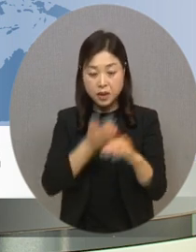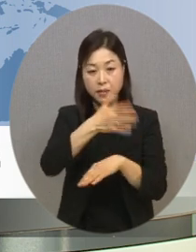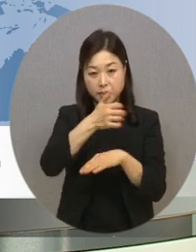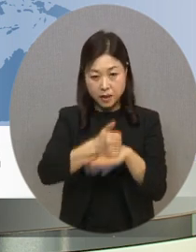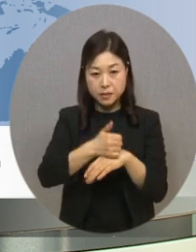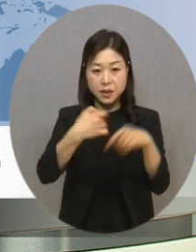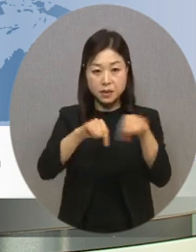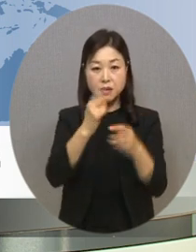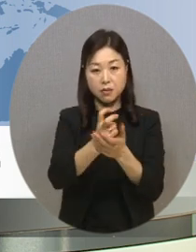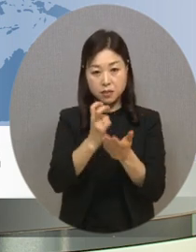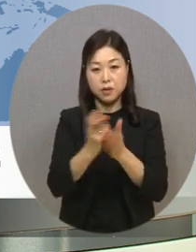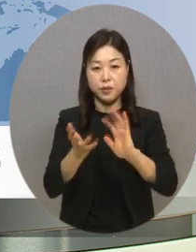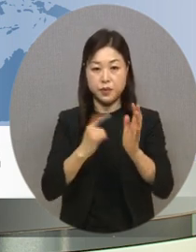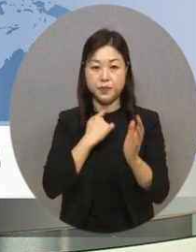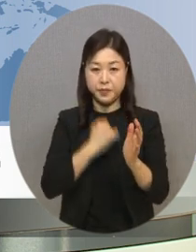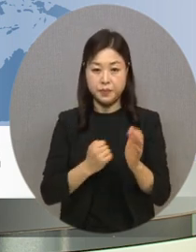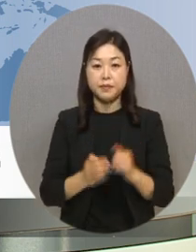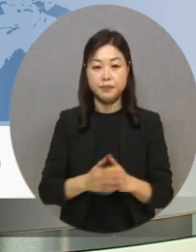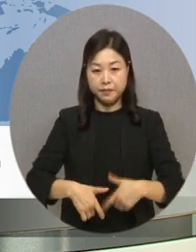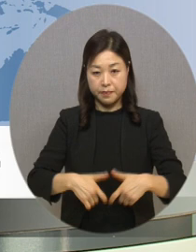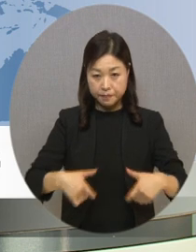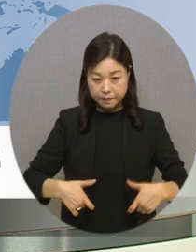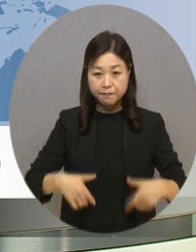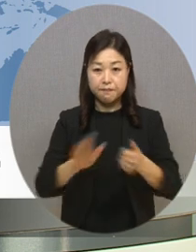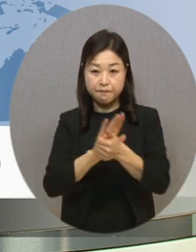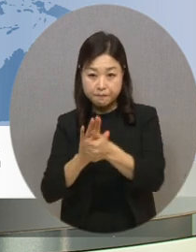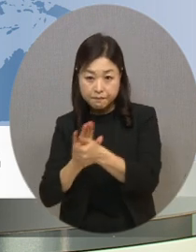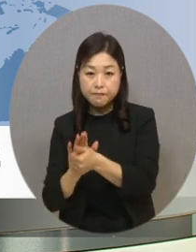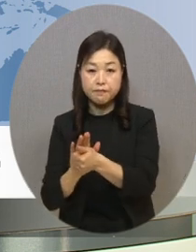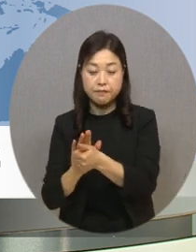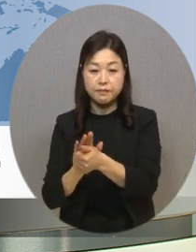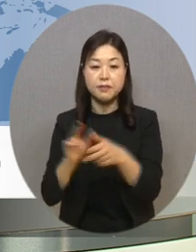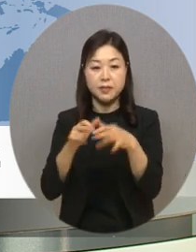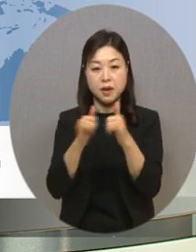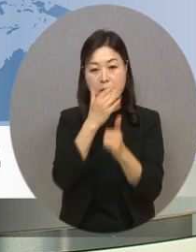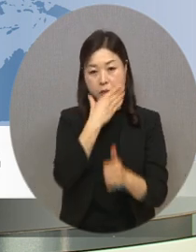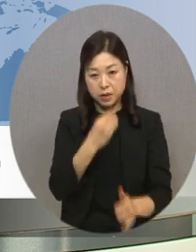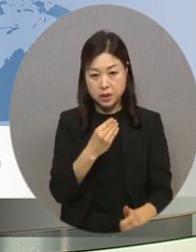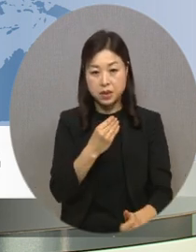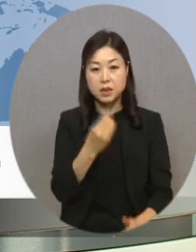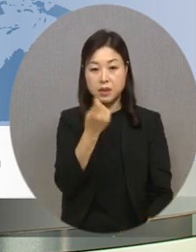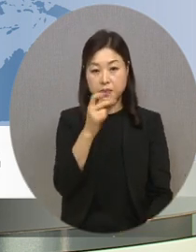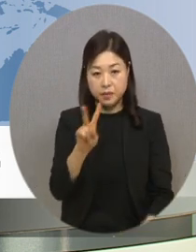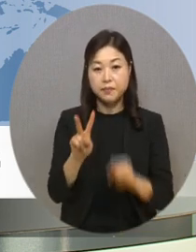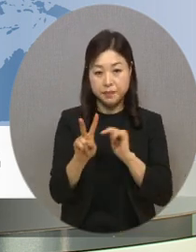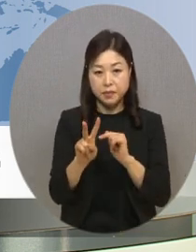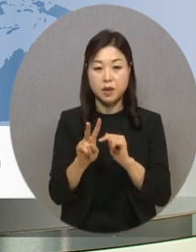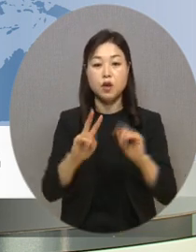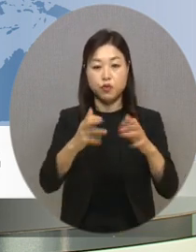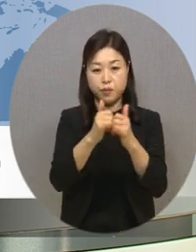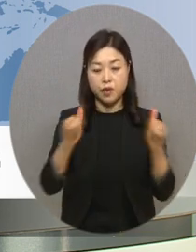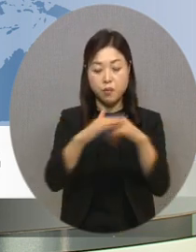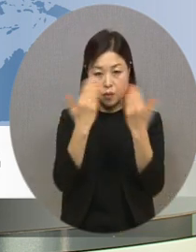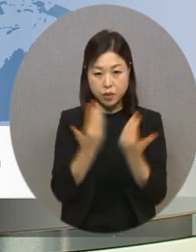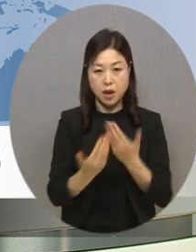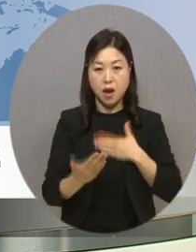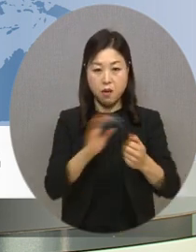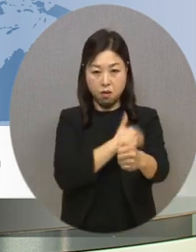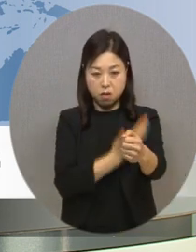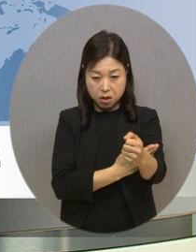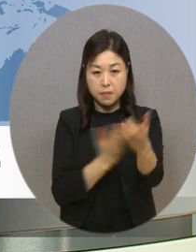열렸습니다. 나눔과 배려를 실천하는 장애인복지채널 복지TV는 국민 모두의 알권리를 위해